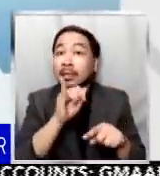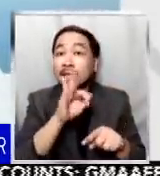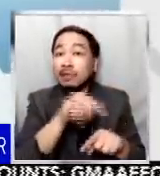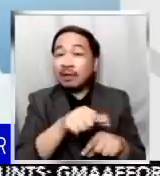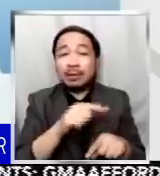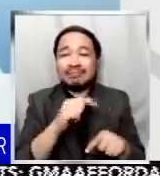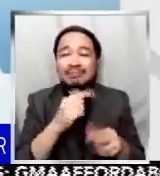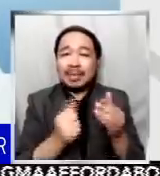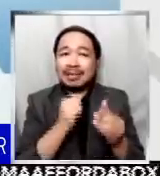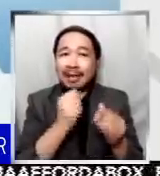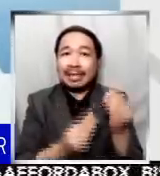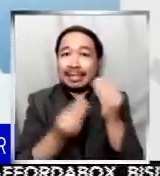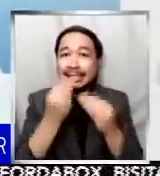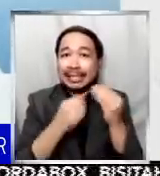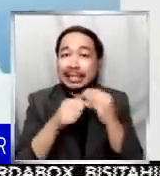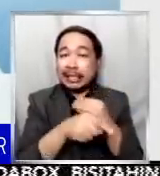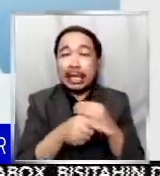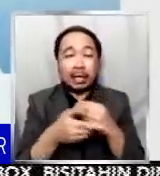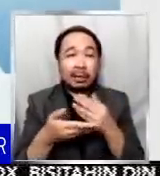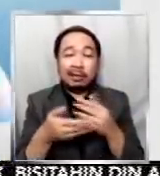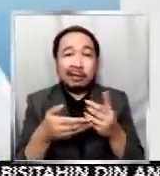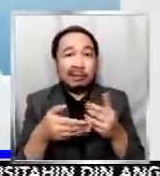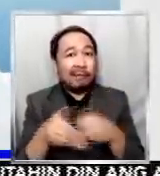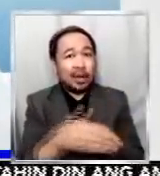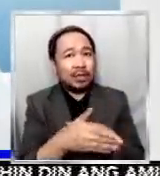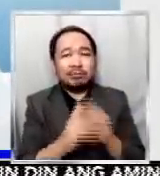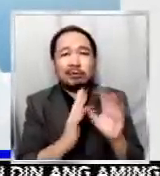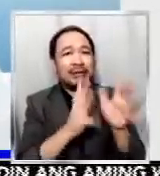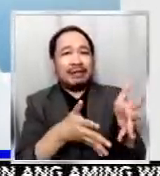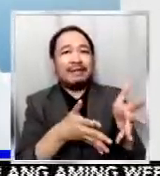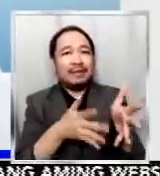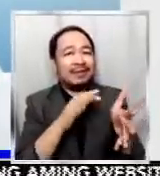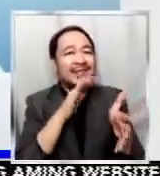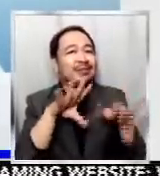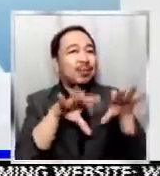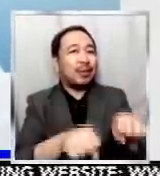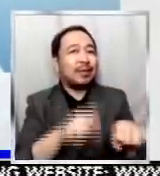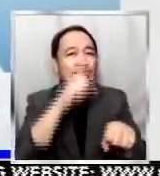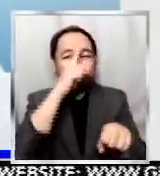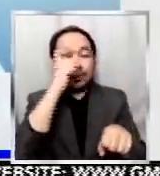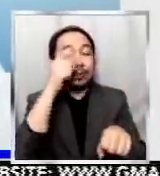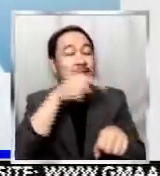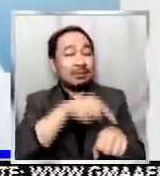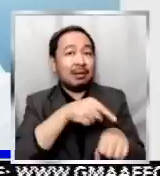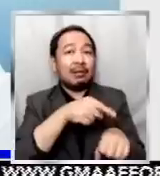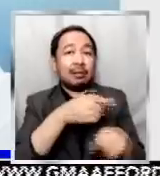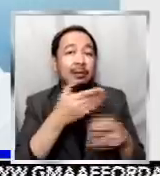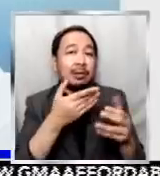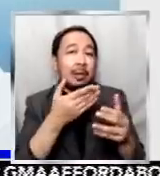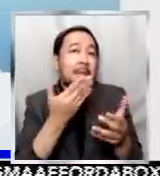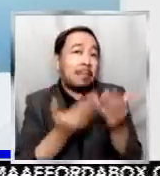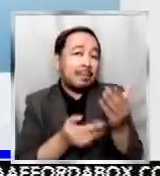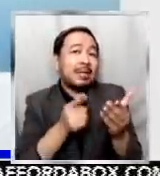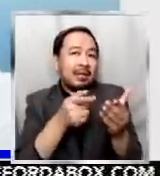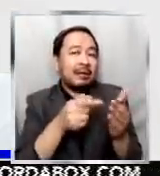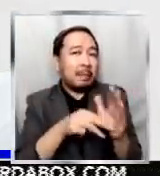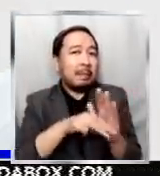na mas magandang hayaan na lang, kasi pwedeng yun yung mga mature na isda na pwede